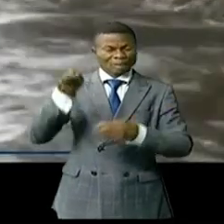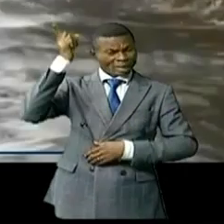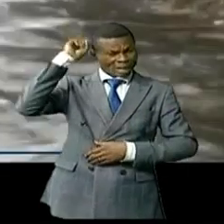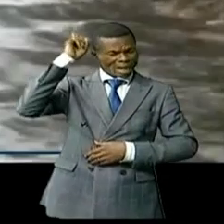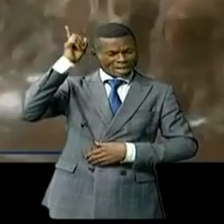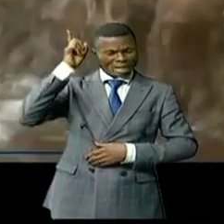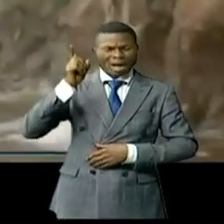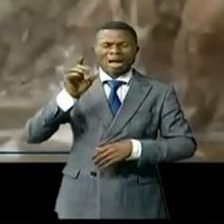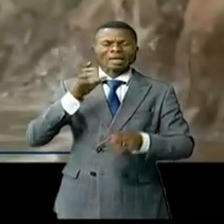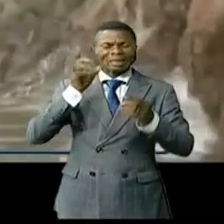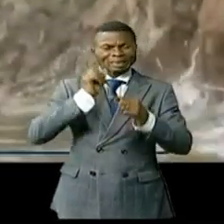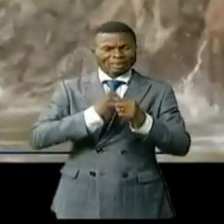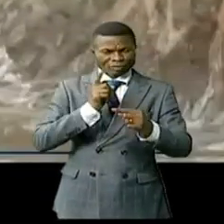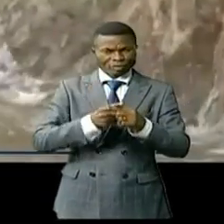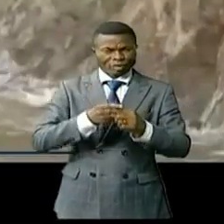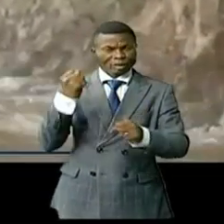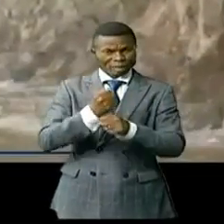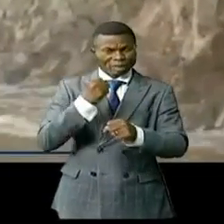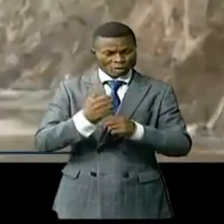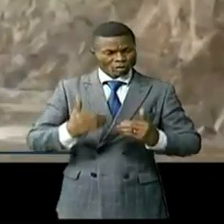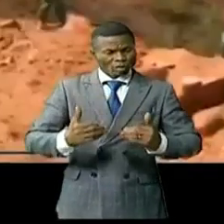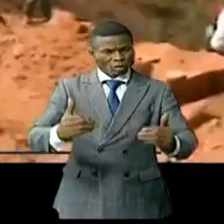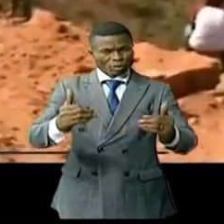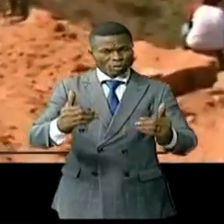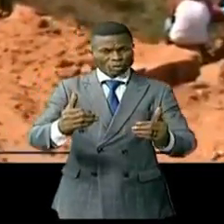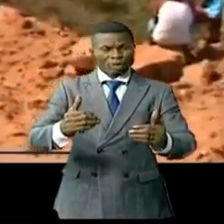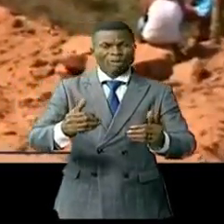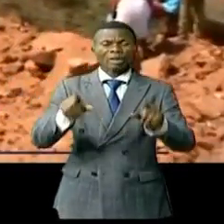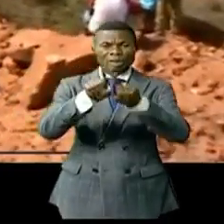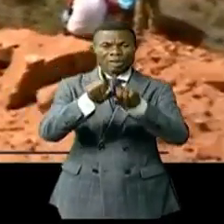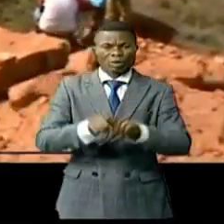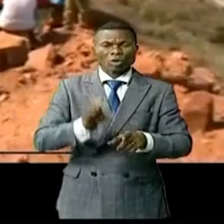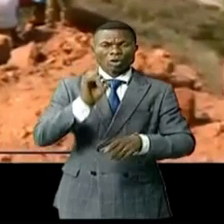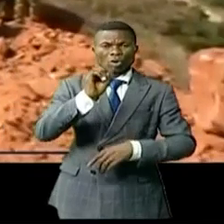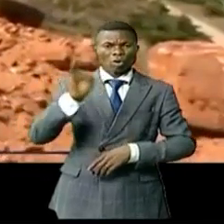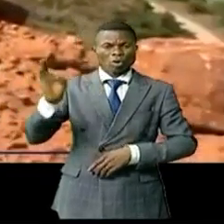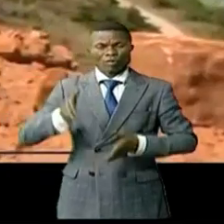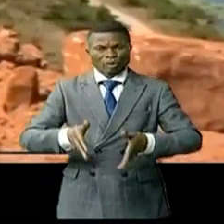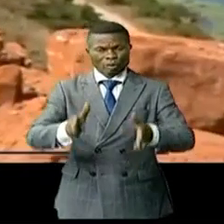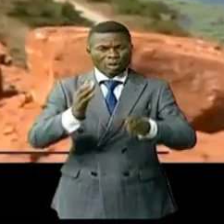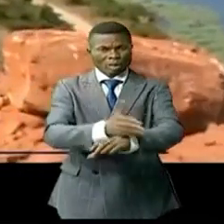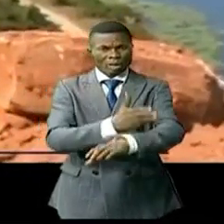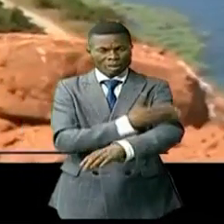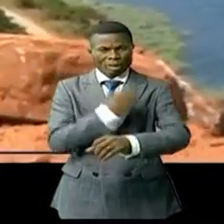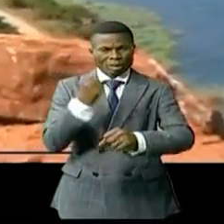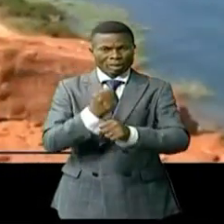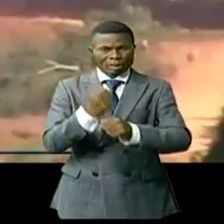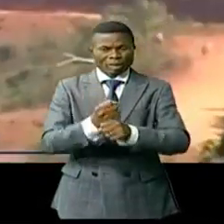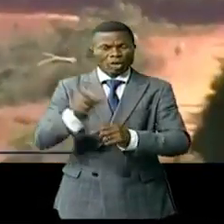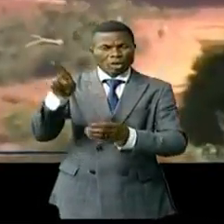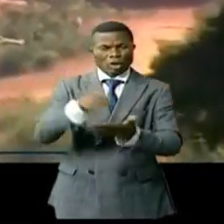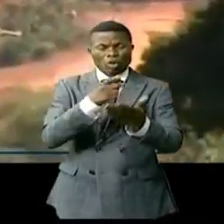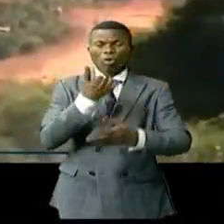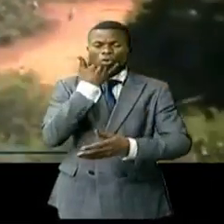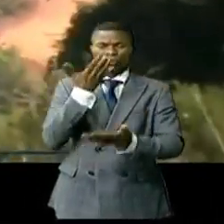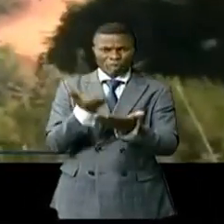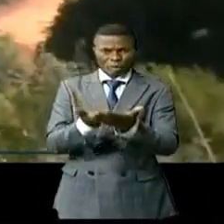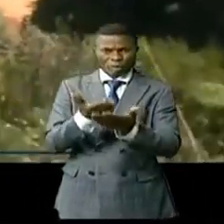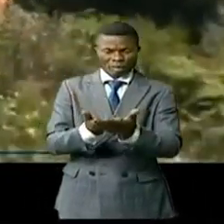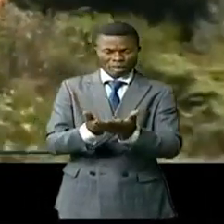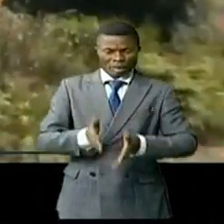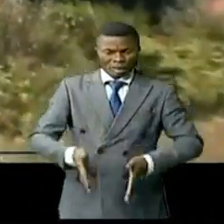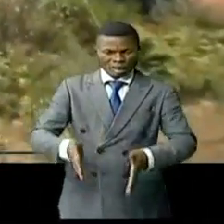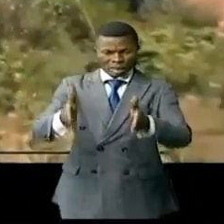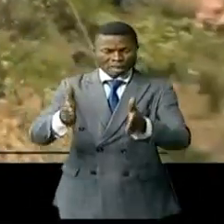il y a quelques mois. Quelques travaux sont en cours au même moment que l'office des routes évolue avec les travaux de correction sur des nouveaux tracés